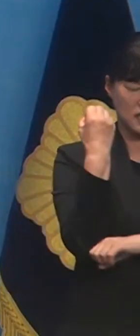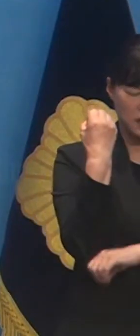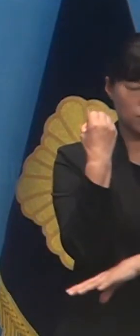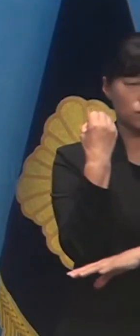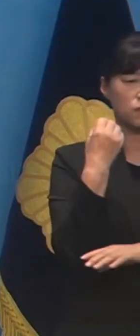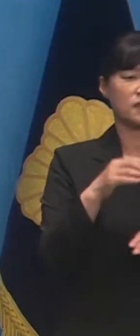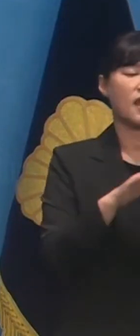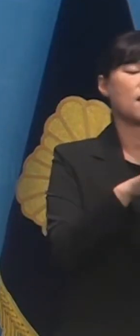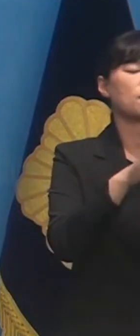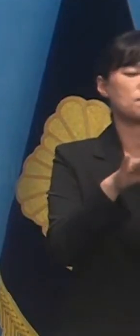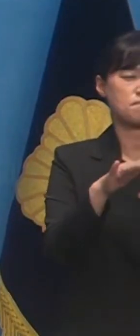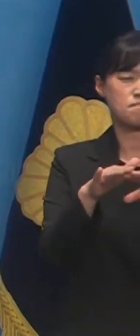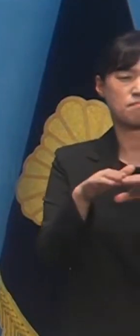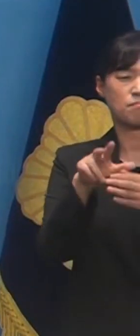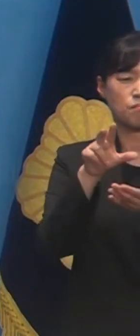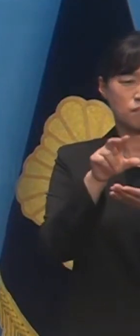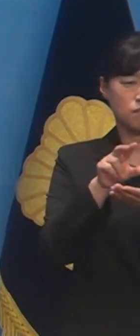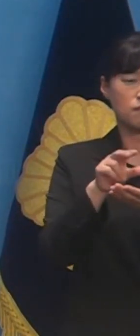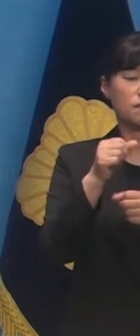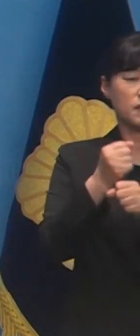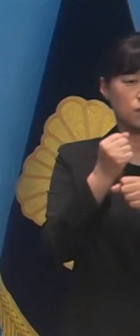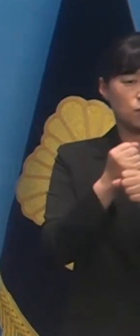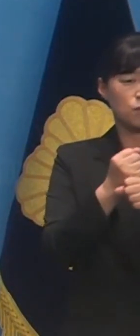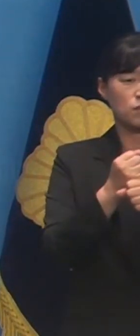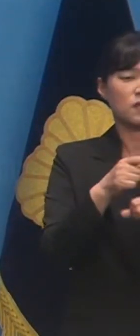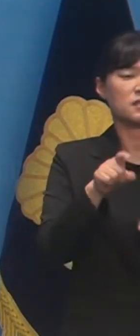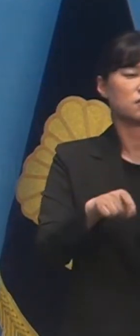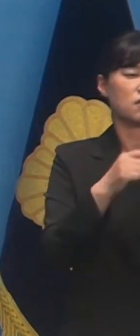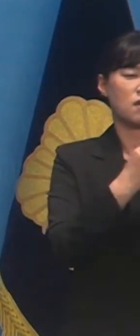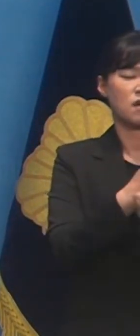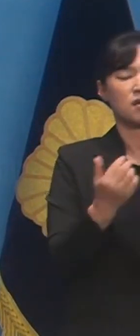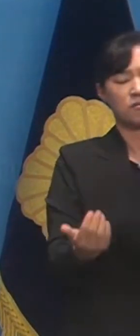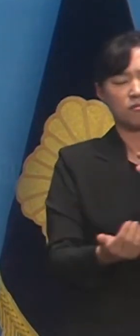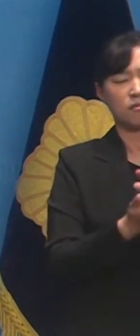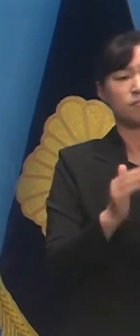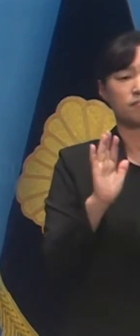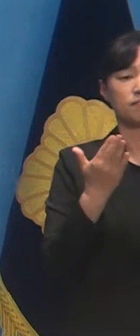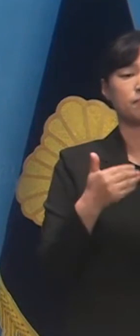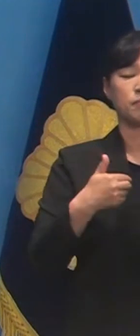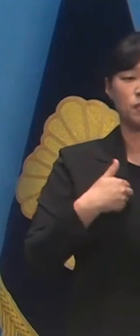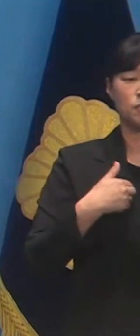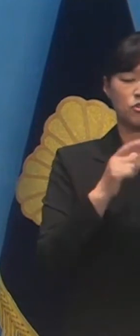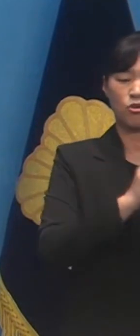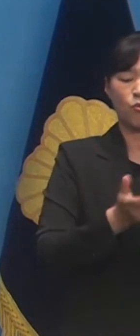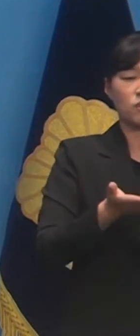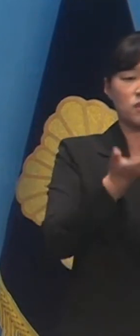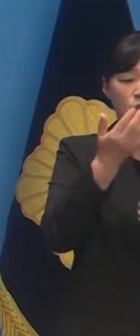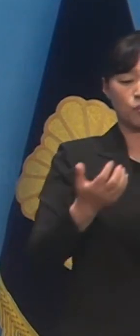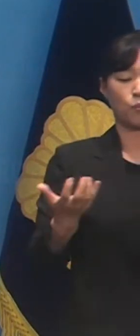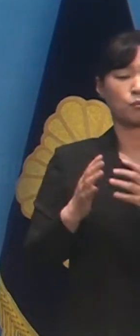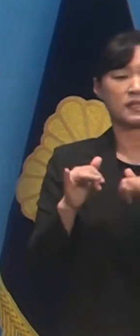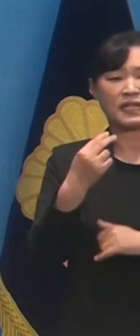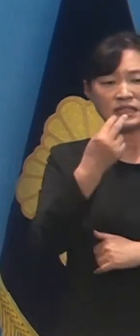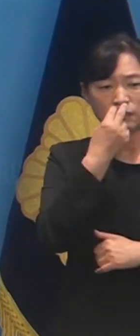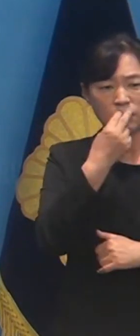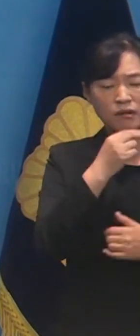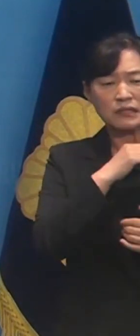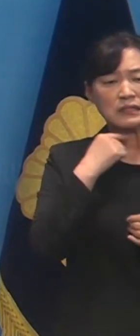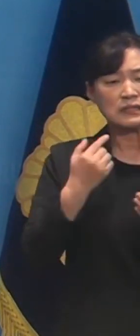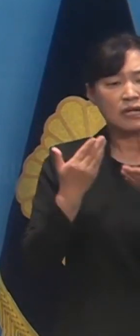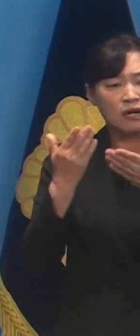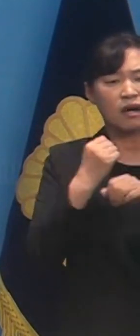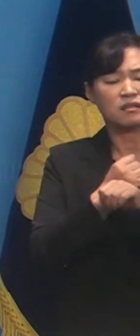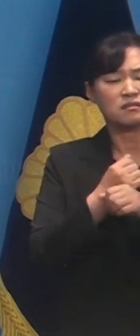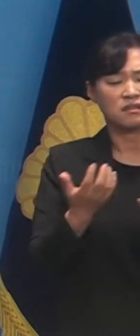근본적인 대책 마련과 이행이 이루어져야 한다. 더 이상 노동자의 생명이 희생되는